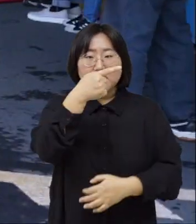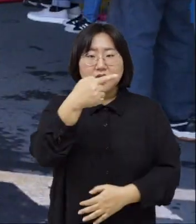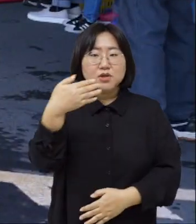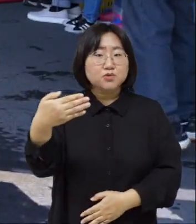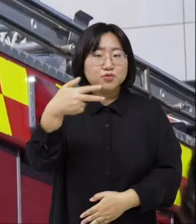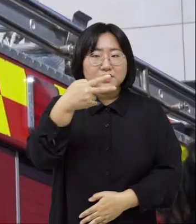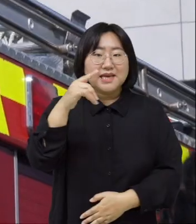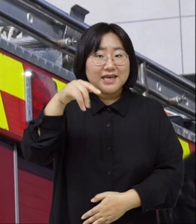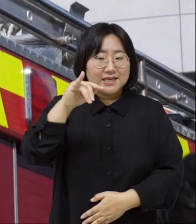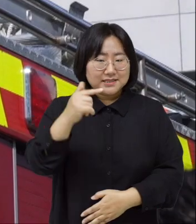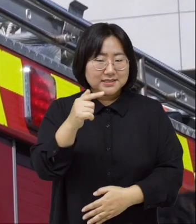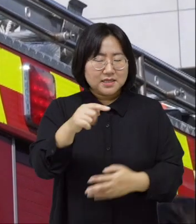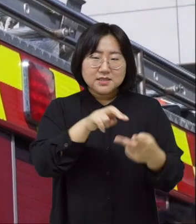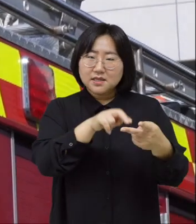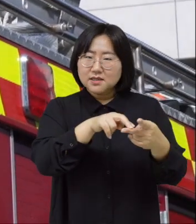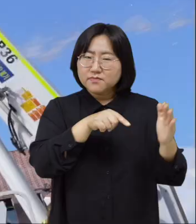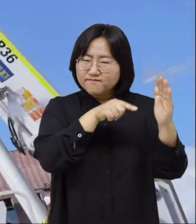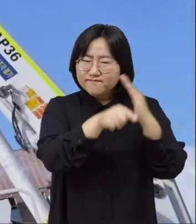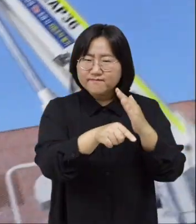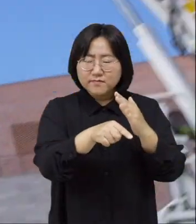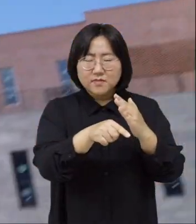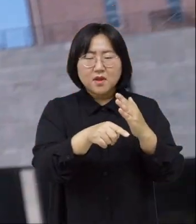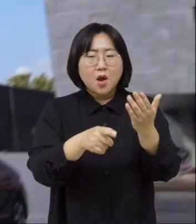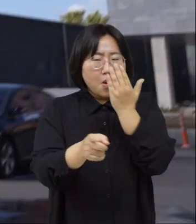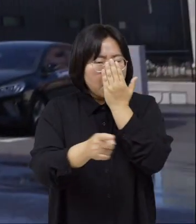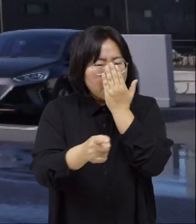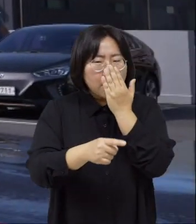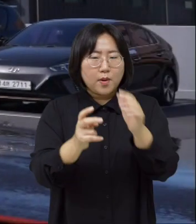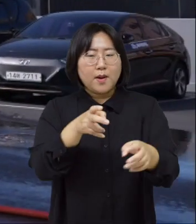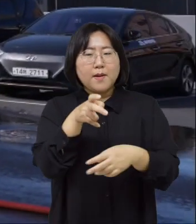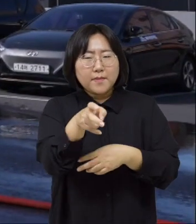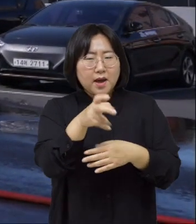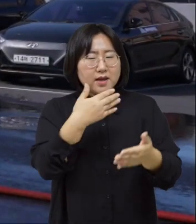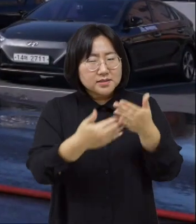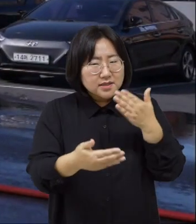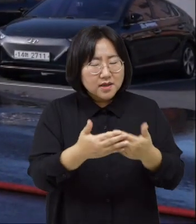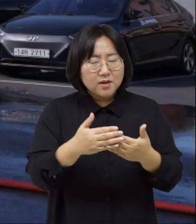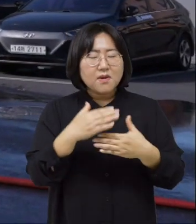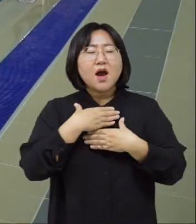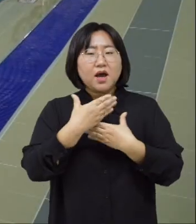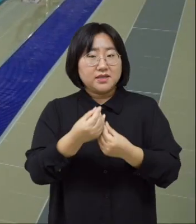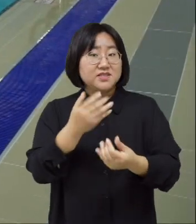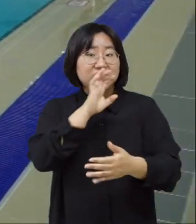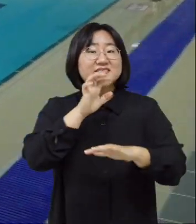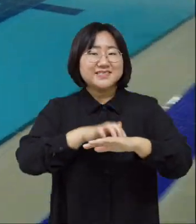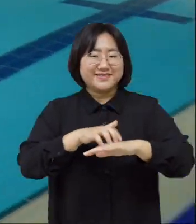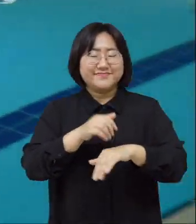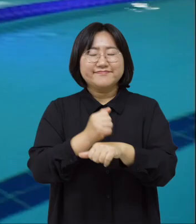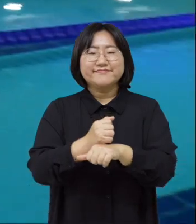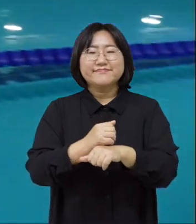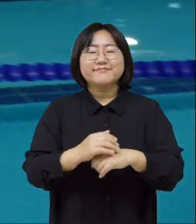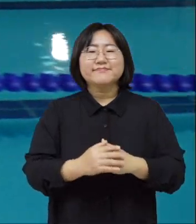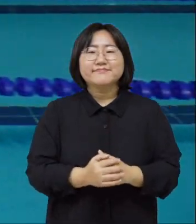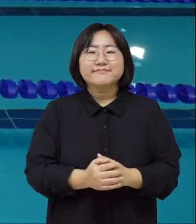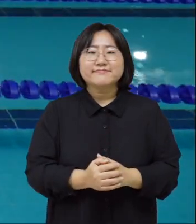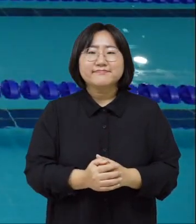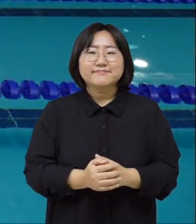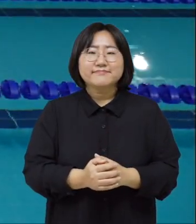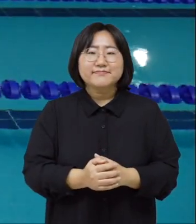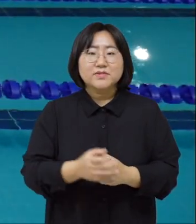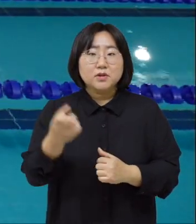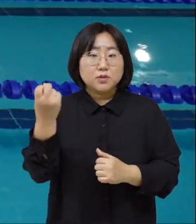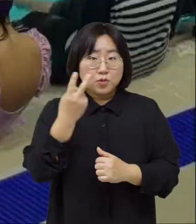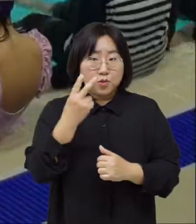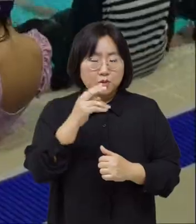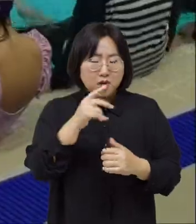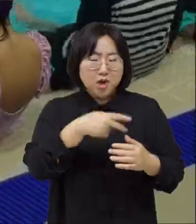소화기 사용법과 소방차 방수체험 등 화재 안전에 대한 실습을 진행했습니다. 또